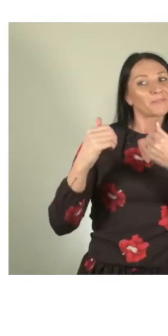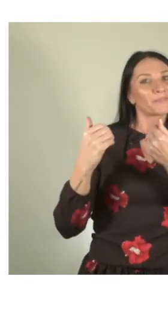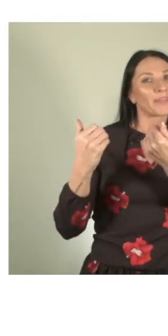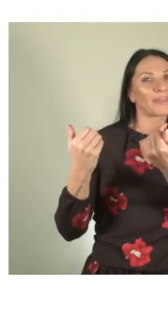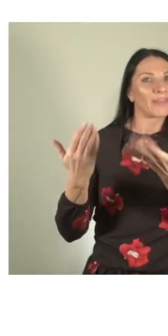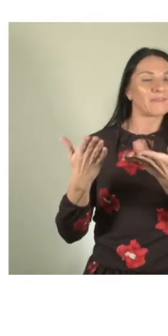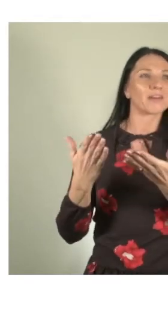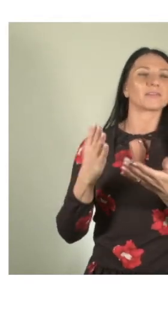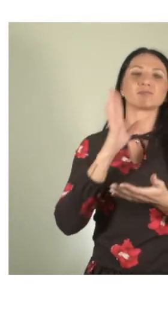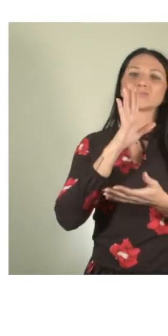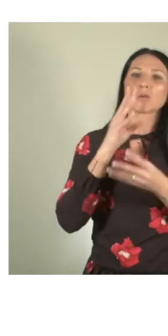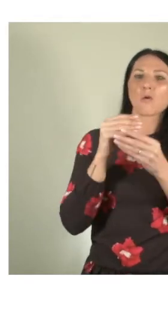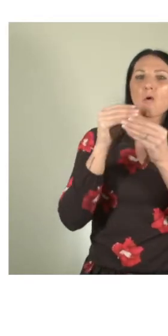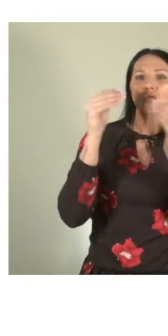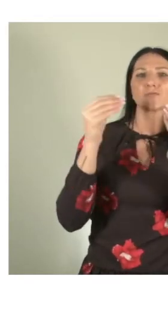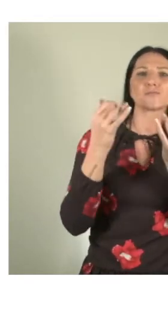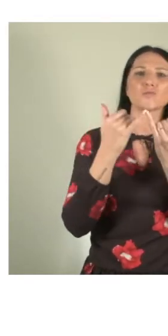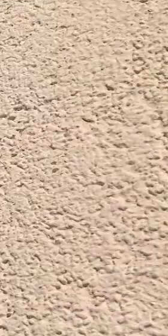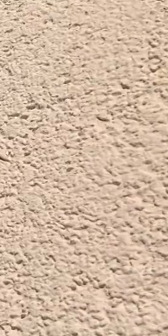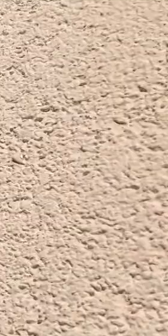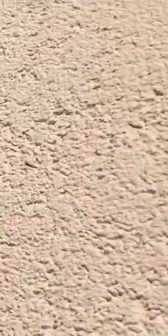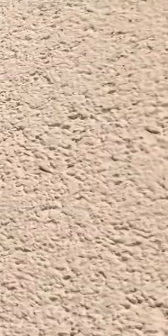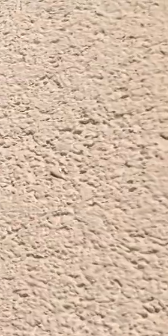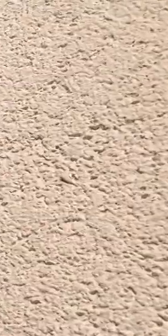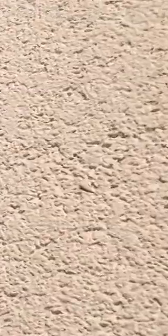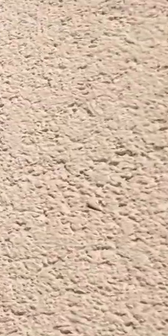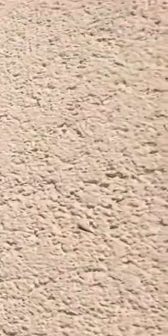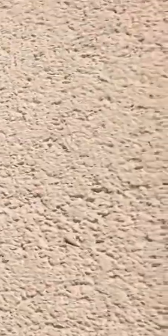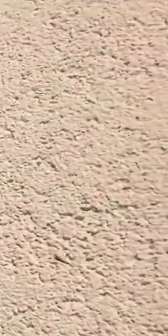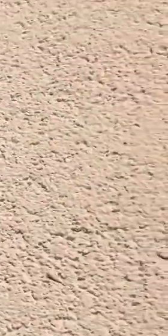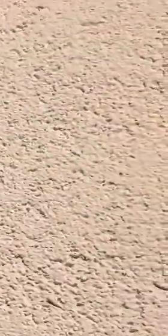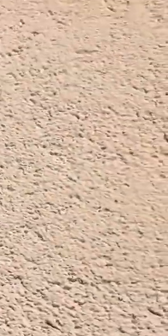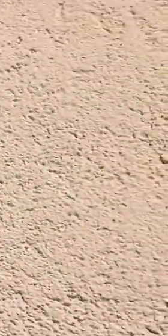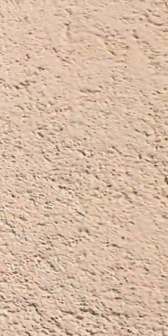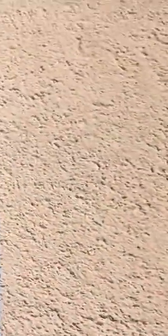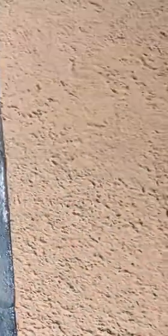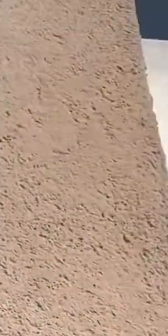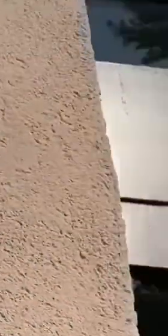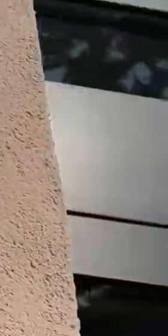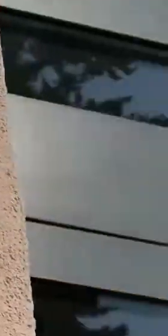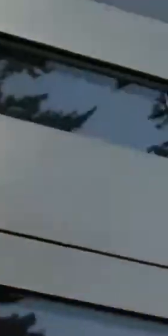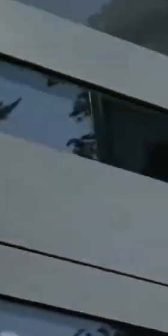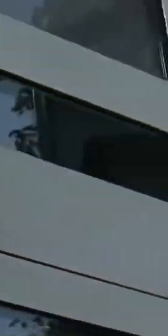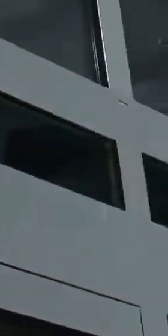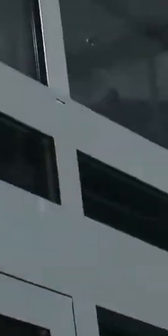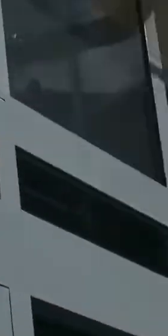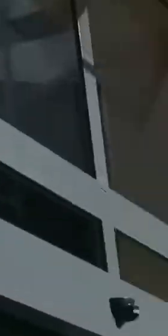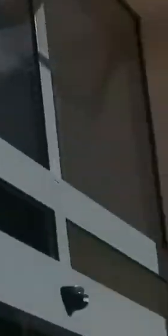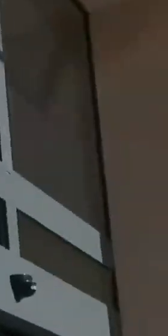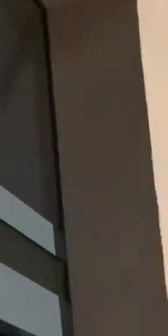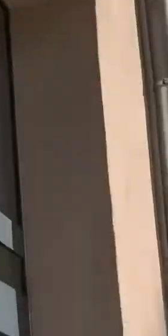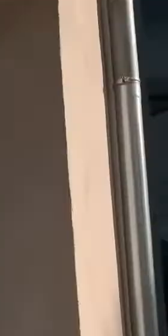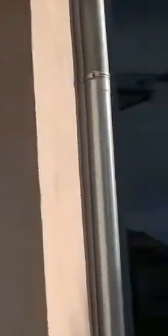szans na rozwój różnych pól kultury. Druga sprawa to wypracowanie sposobu na kryzys związany z